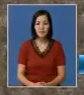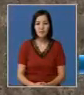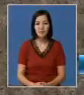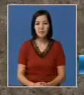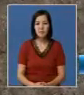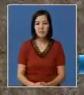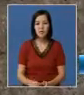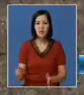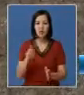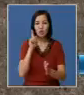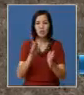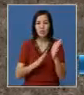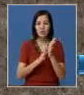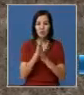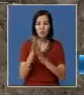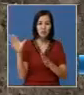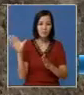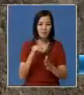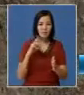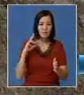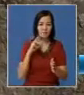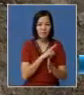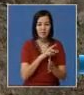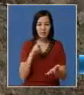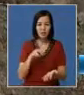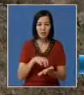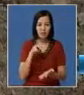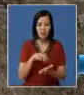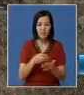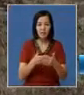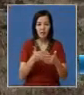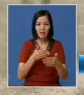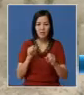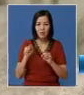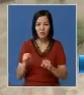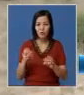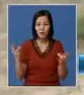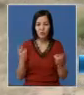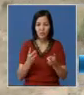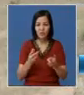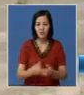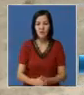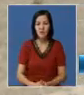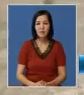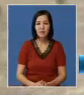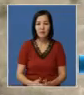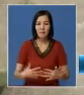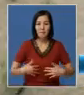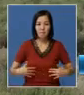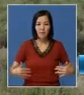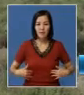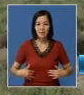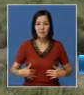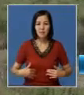Жолындағы жасыл желекті отап, жердің шаңын шығаратын шегірткенің алдын алмаса, жұртты жұтқа орындырады, малдың қоңын